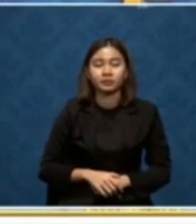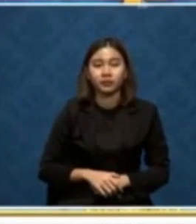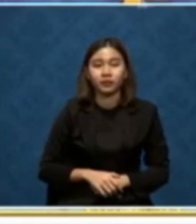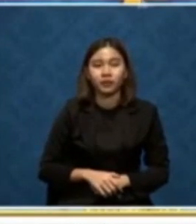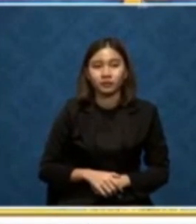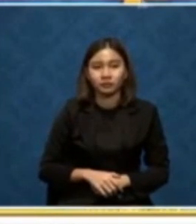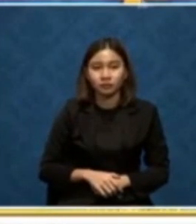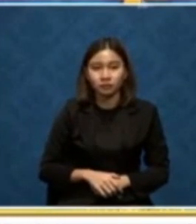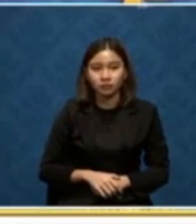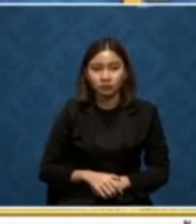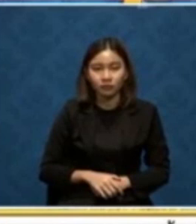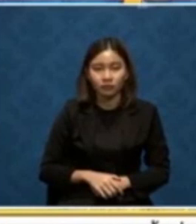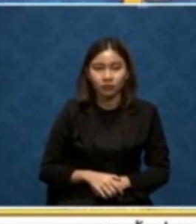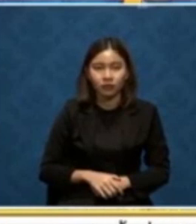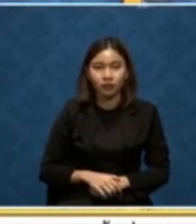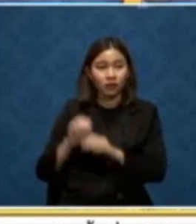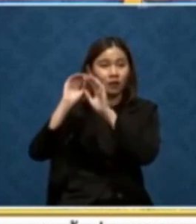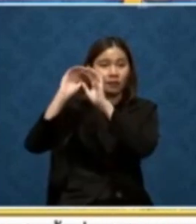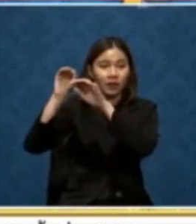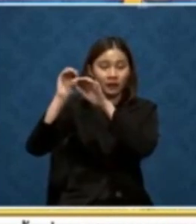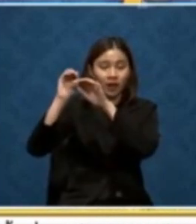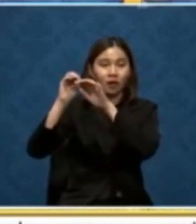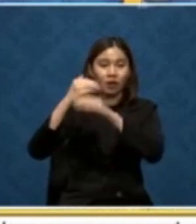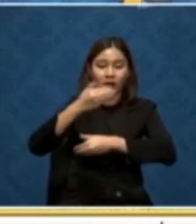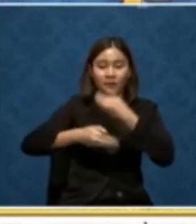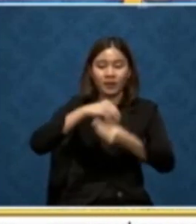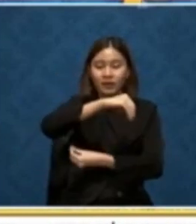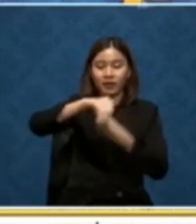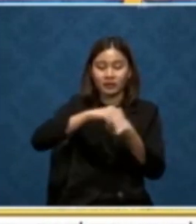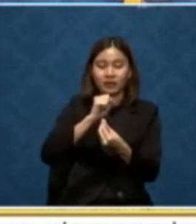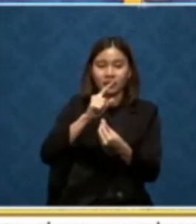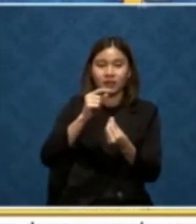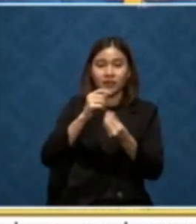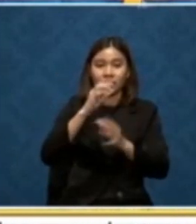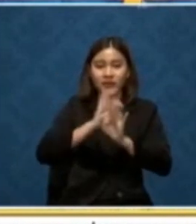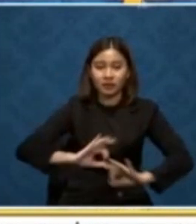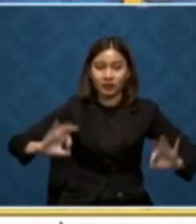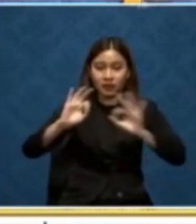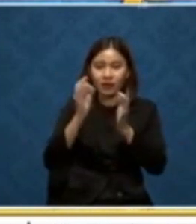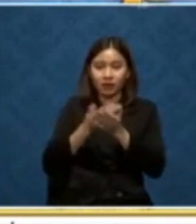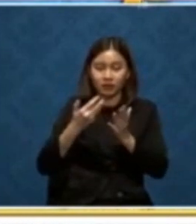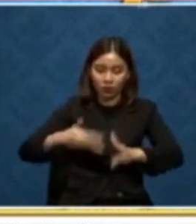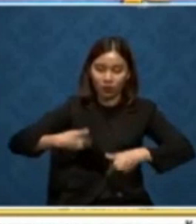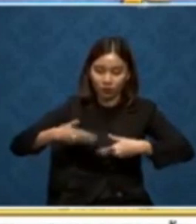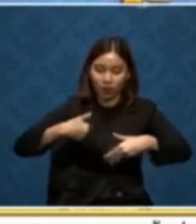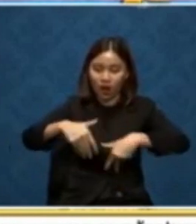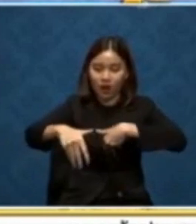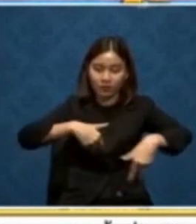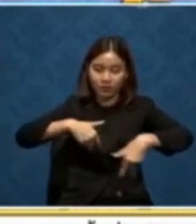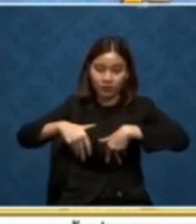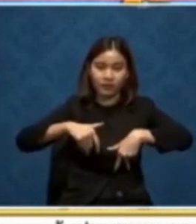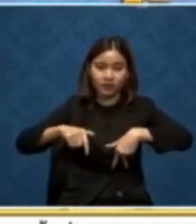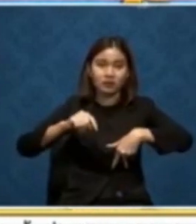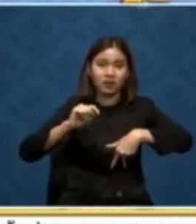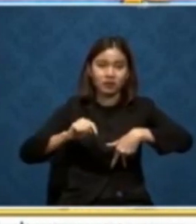วโดยที่มะพร้าวเป็นพืชเศรษฐกิจสำคัญที่สร้างรายได้กับประชาชนในจังหวัดปริมาณที่มาก